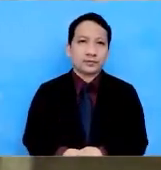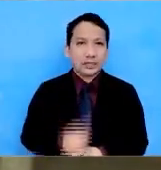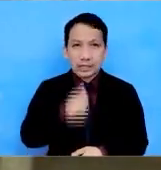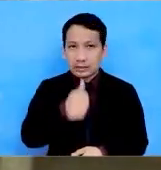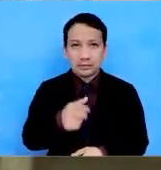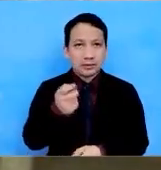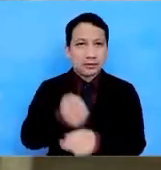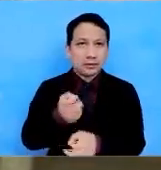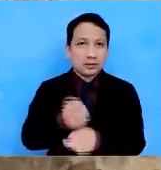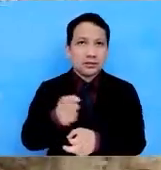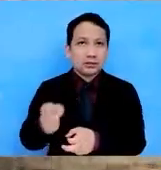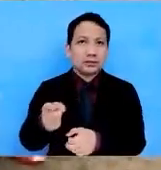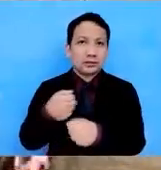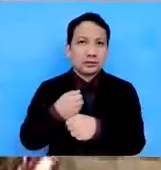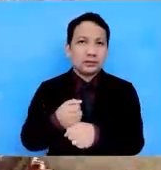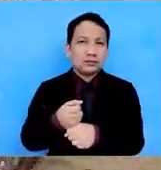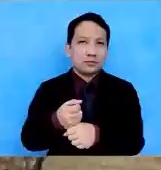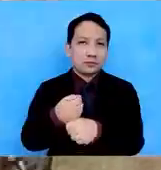mga paggawaan.